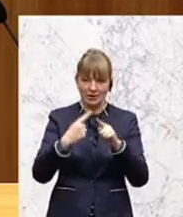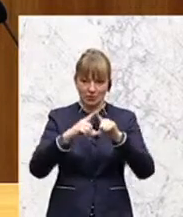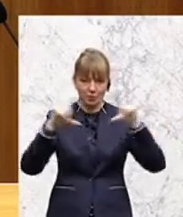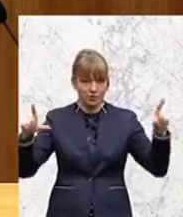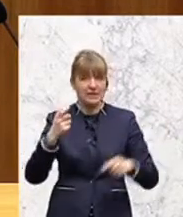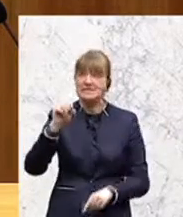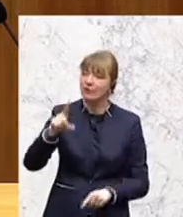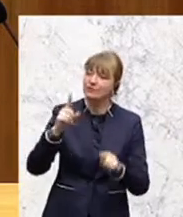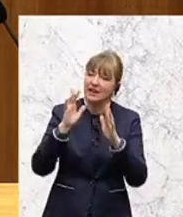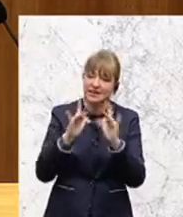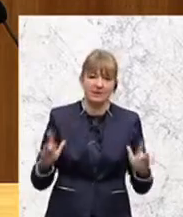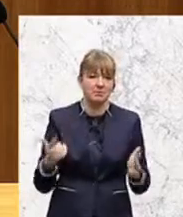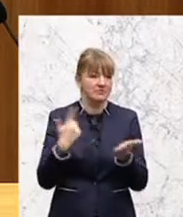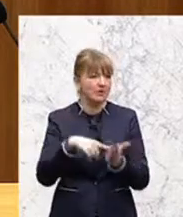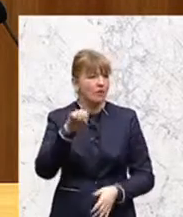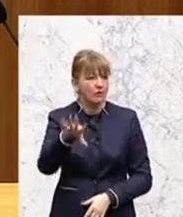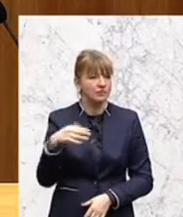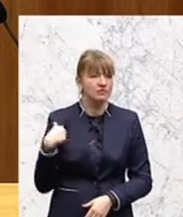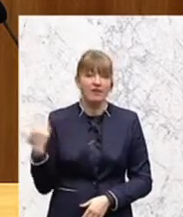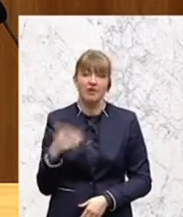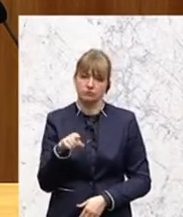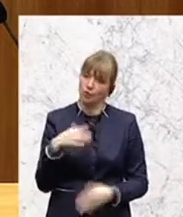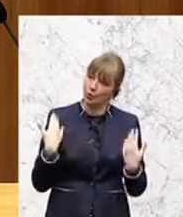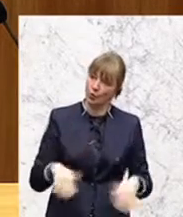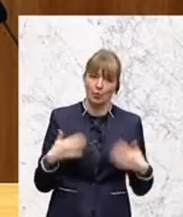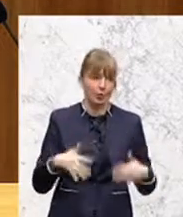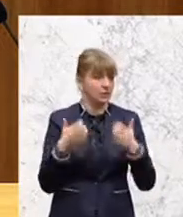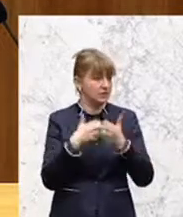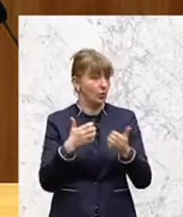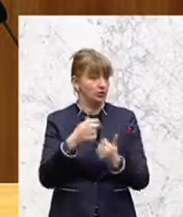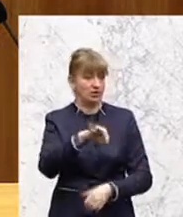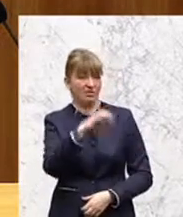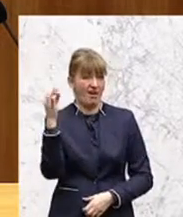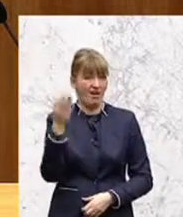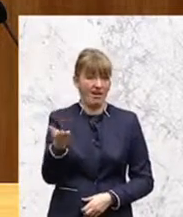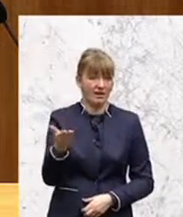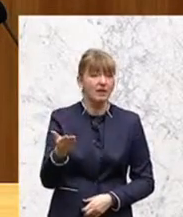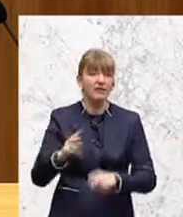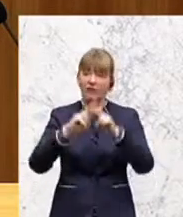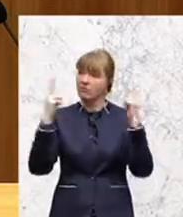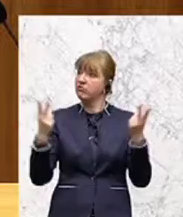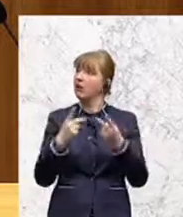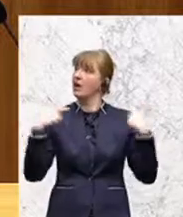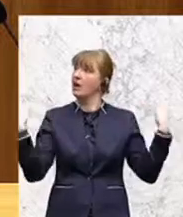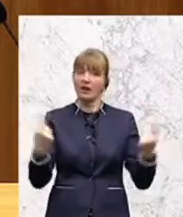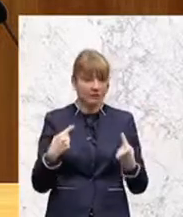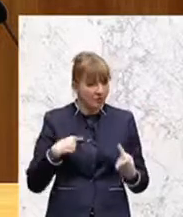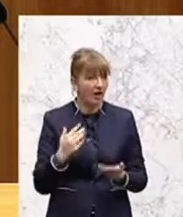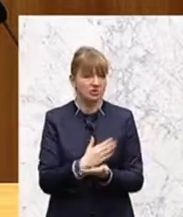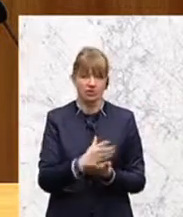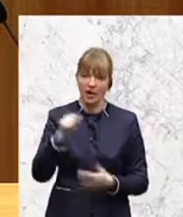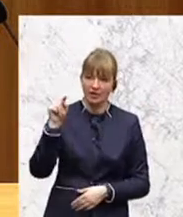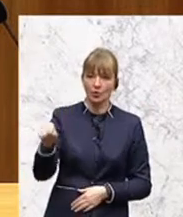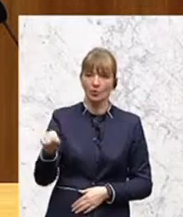12. Dezember 2015 war ein historischer Tag. Die ganze Welt hat entschieden,